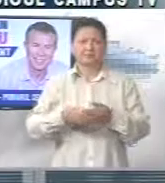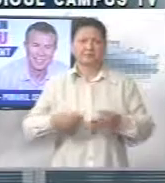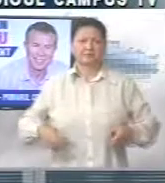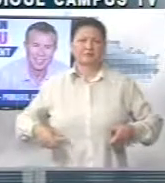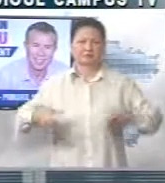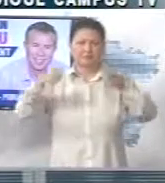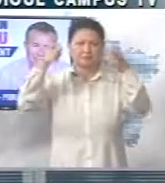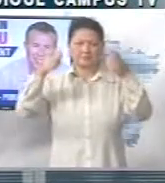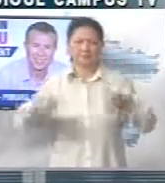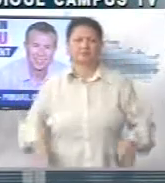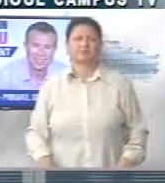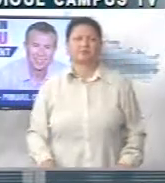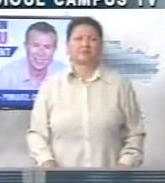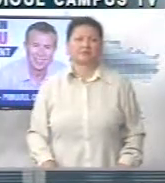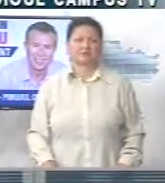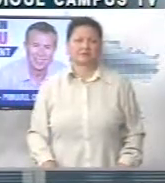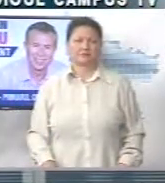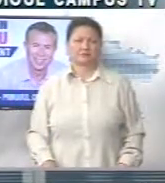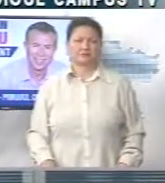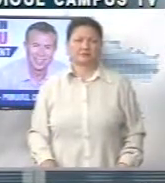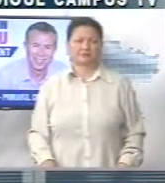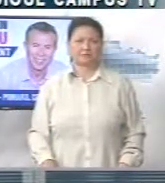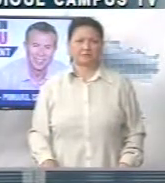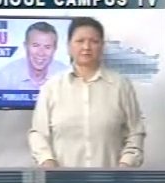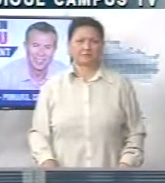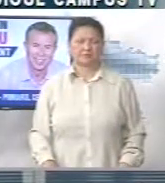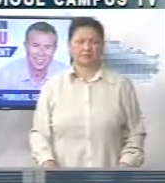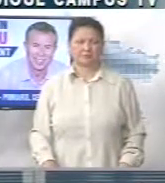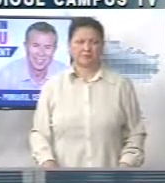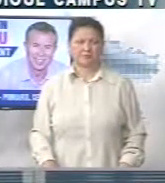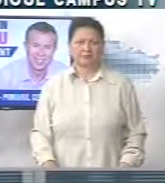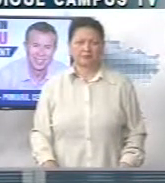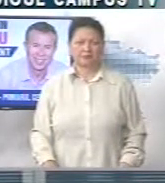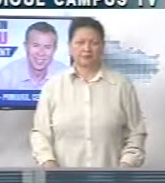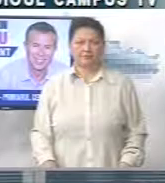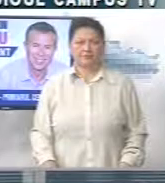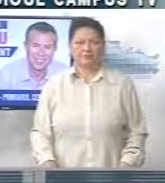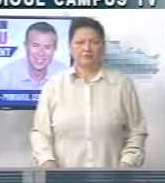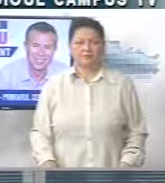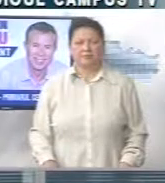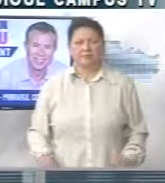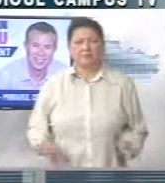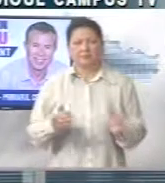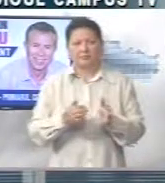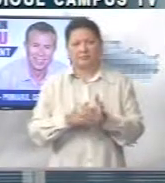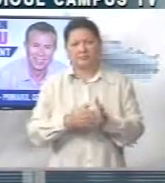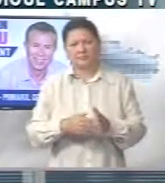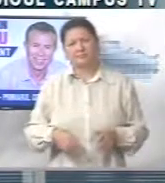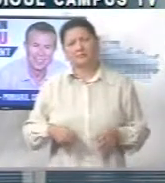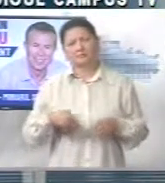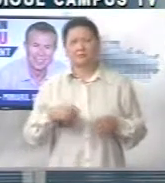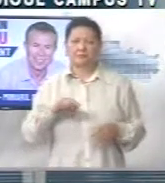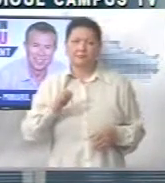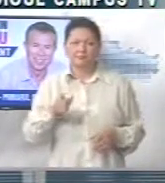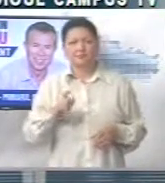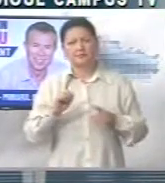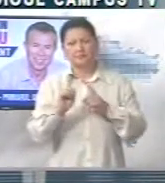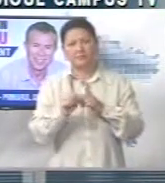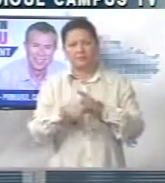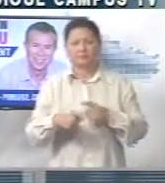care poate unii vor să ajungă dintr-o altă parte a orașului și atunci trebuie reconsiderate anumite trasee din punct de vedere al transportului